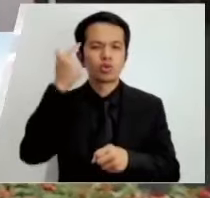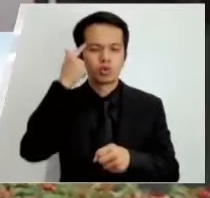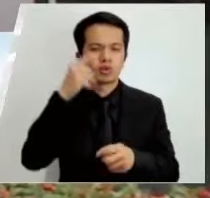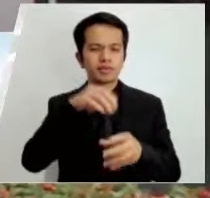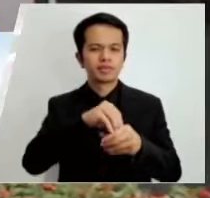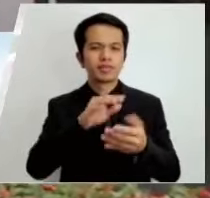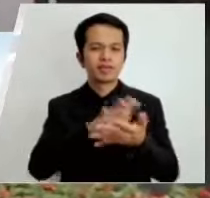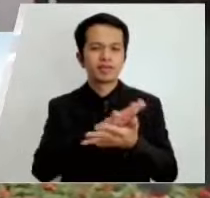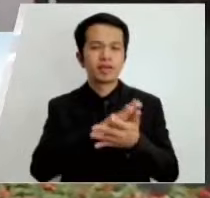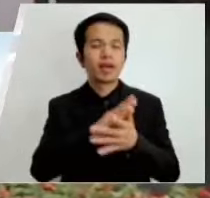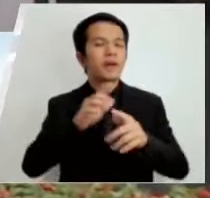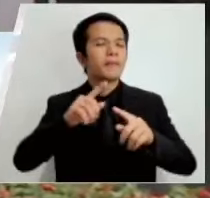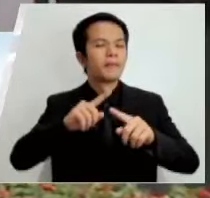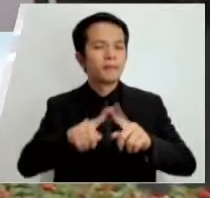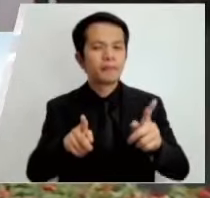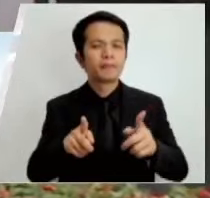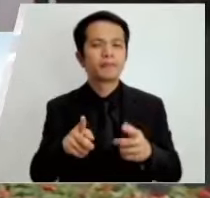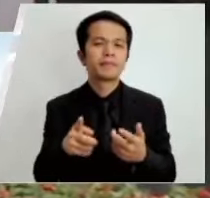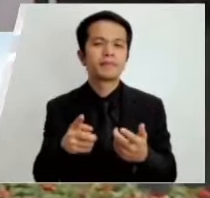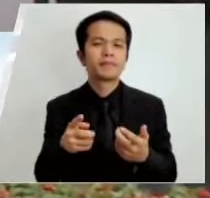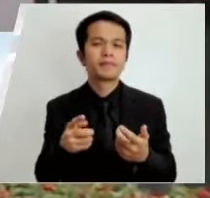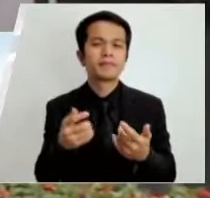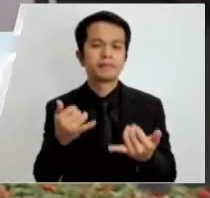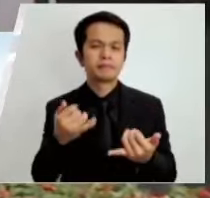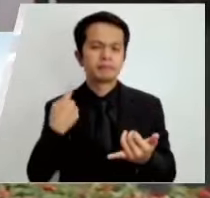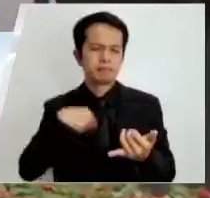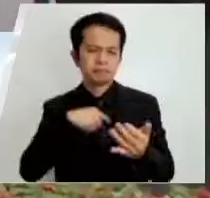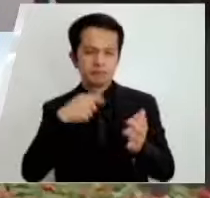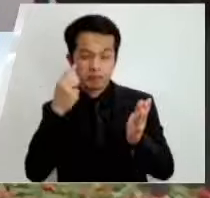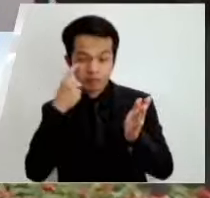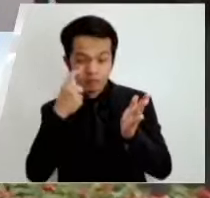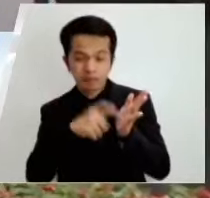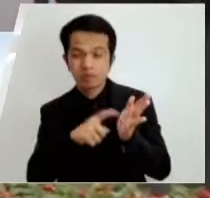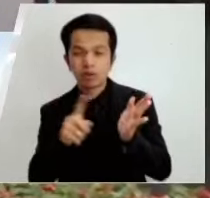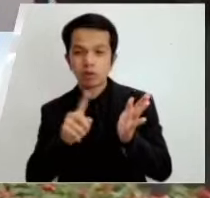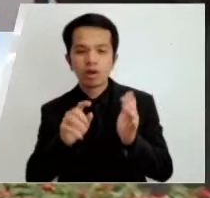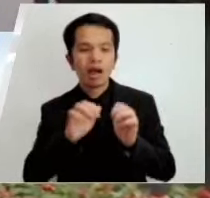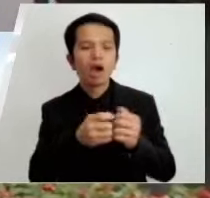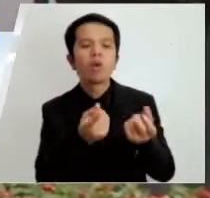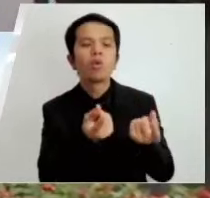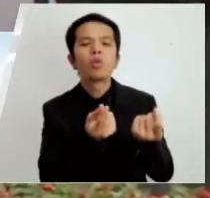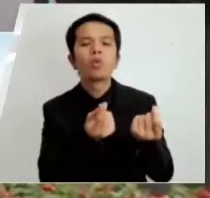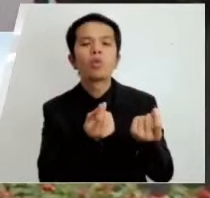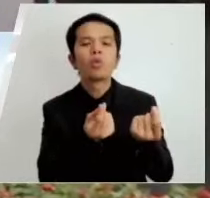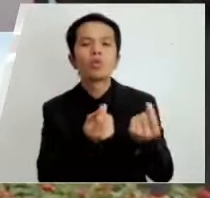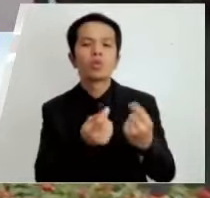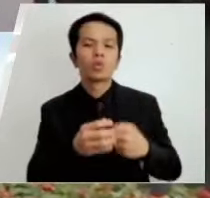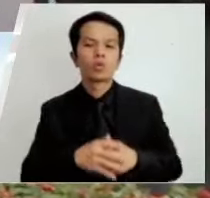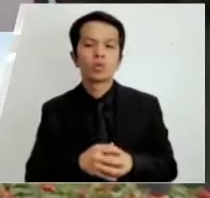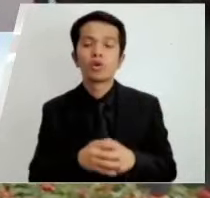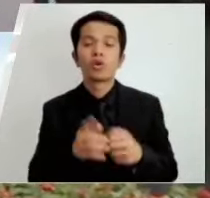But ang tinitingnan natin dito is how they operate. Number one,